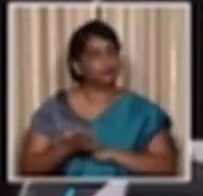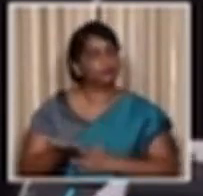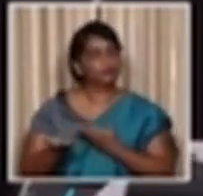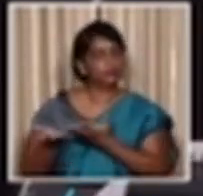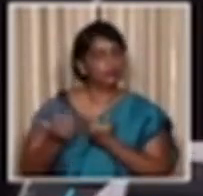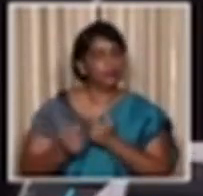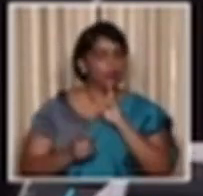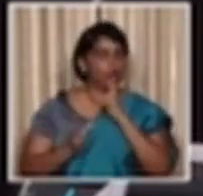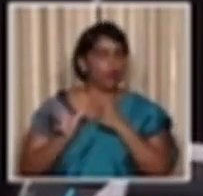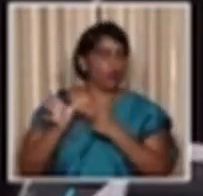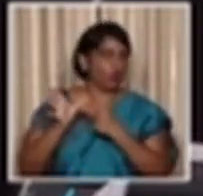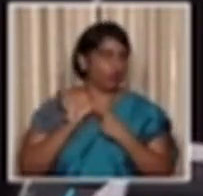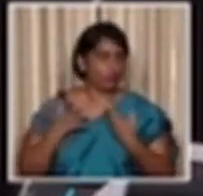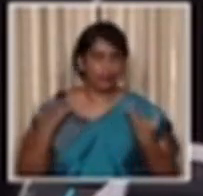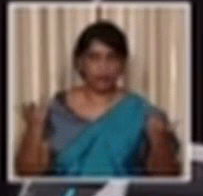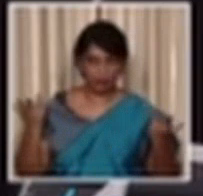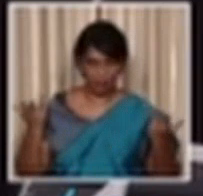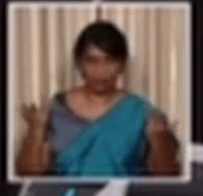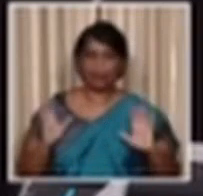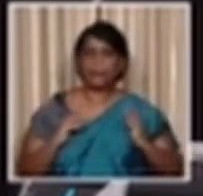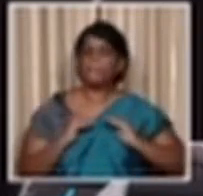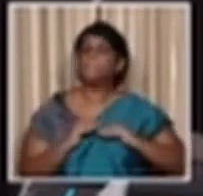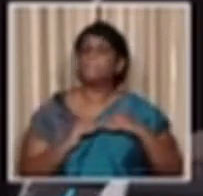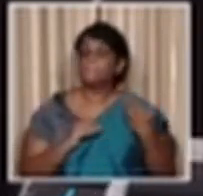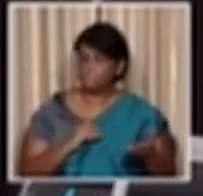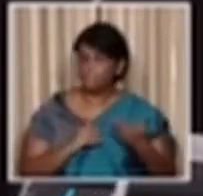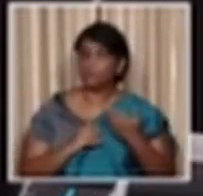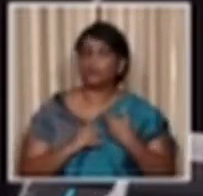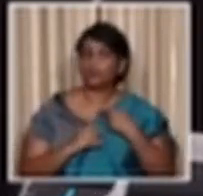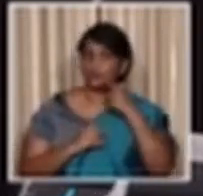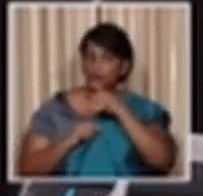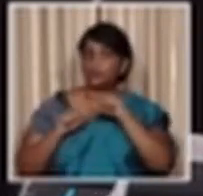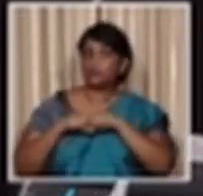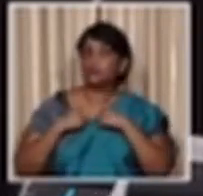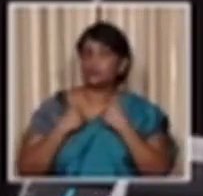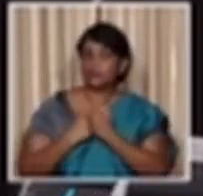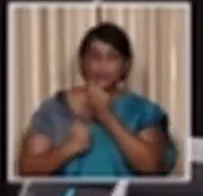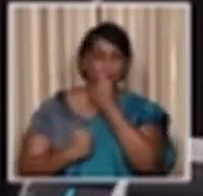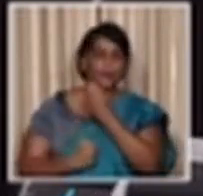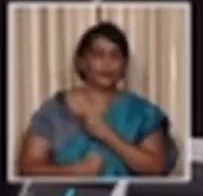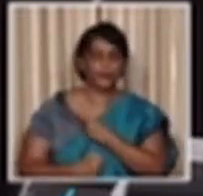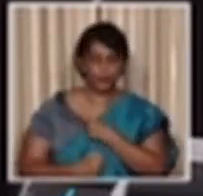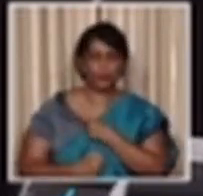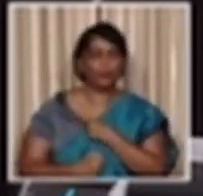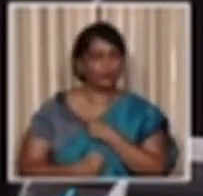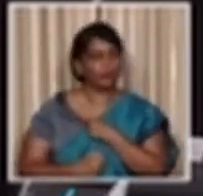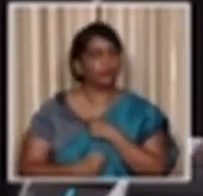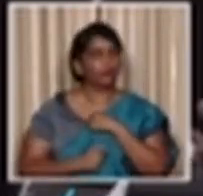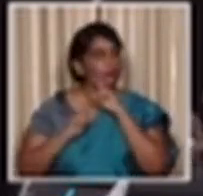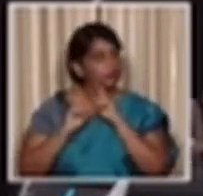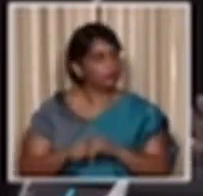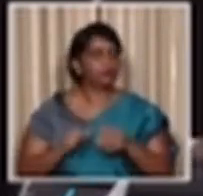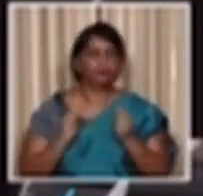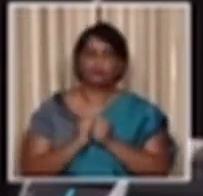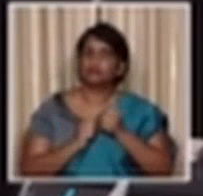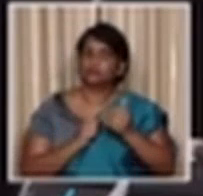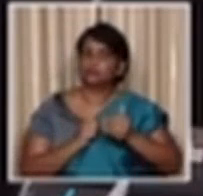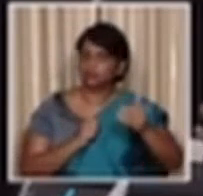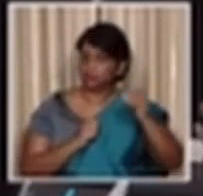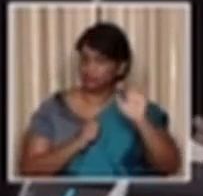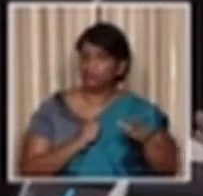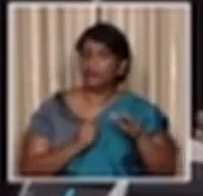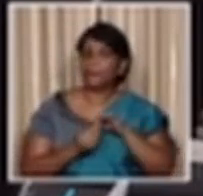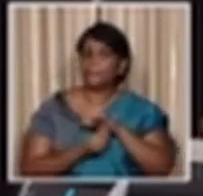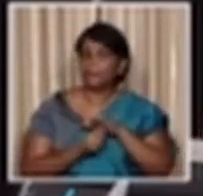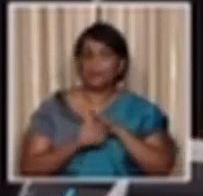ඒකට උත්තරයක් අපිට ලැබුණේ නැහැ. ඊට පසුවත් ඒ අය සමාගම අපෙන් ඉල්ලීමක් කරා. ඉතින් අපි ඒ අනුව ඒ කටයුතු කරගෙන යන අවස්ථාවේ